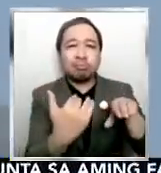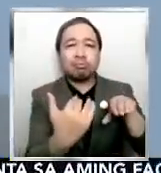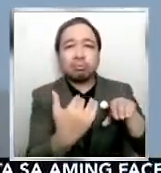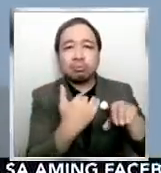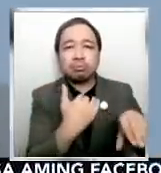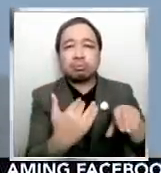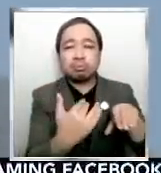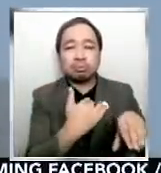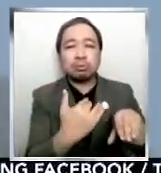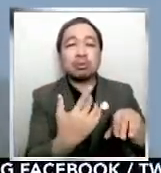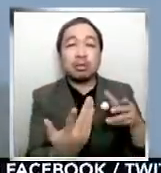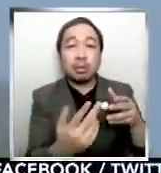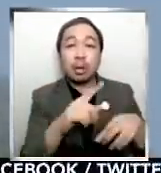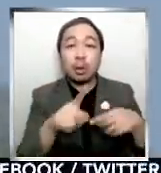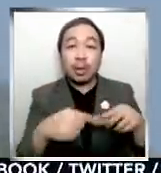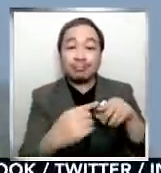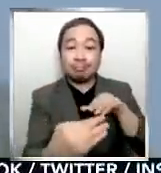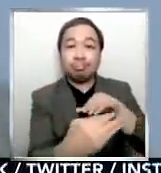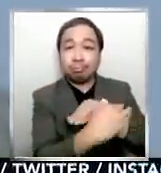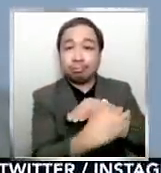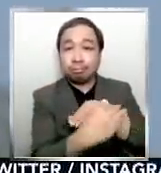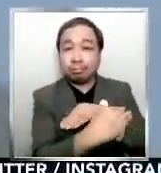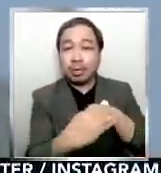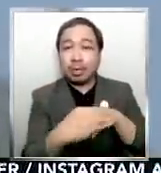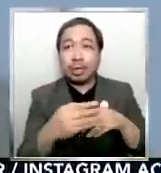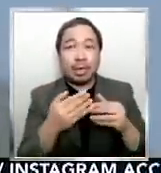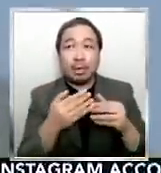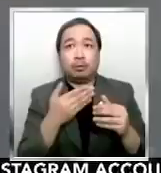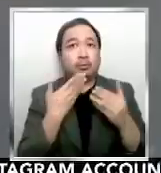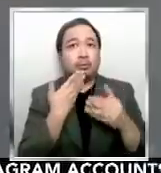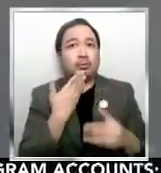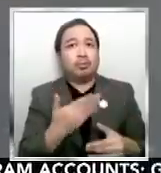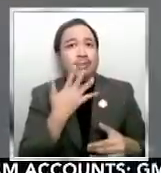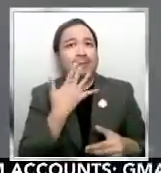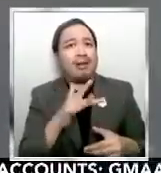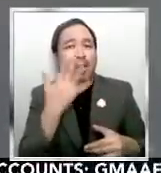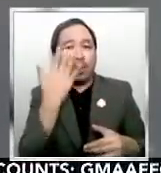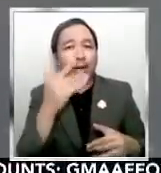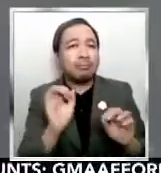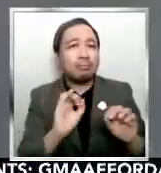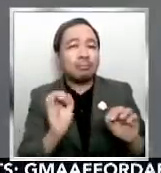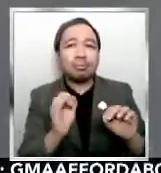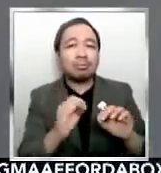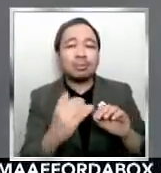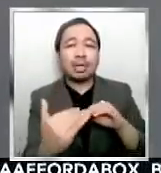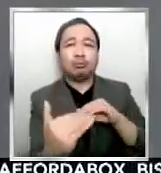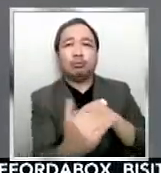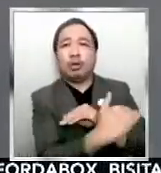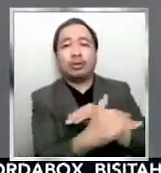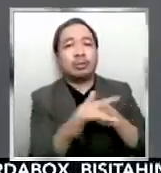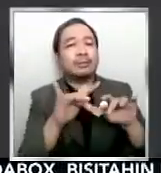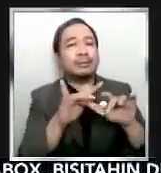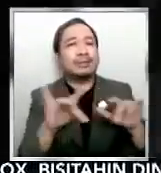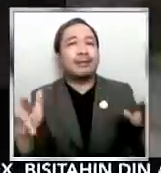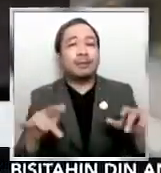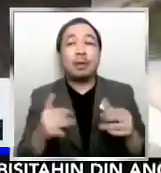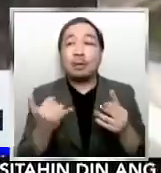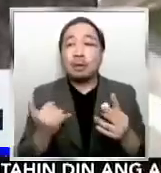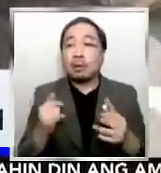kami, buti na lang wala na kami nakasalubong. Nasa ligtas ng kalagayan ng one-year-old na